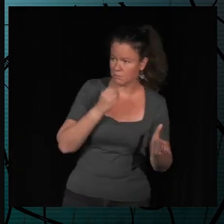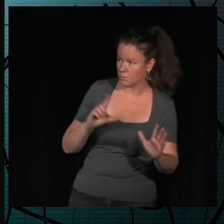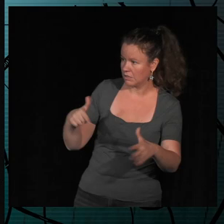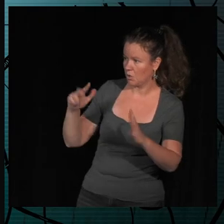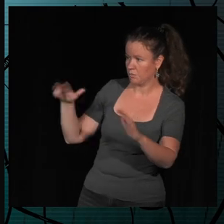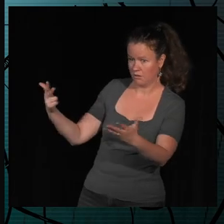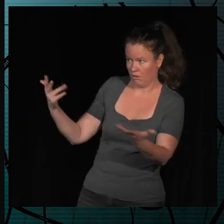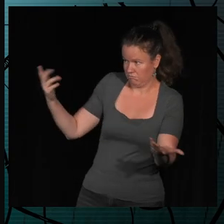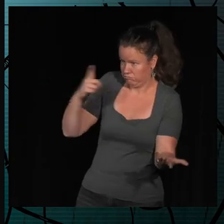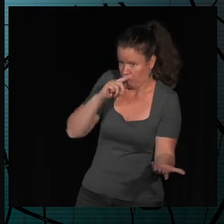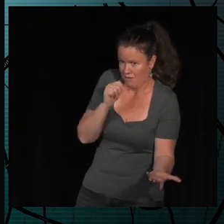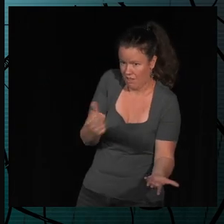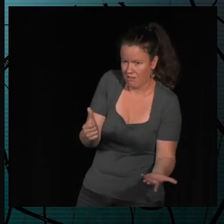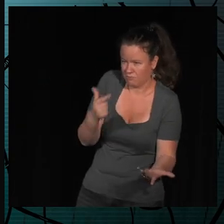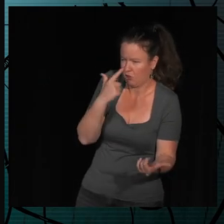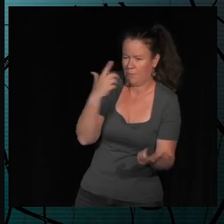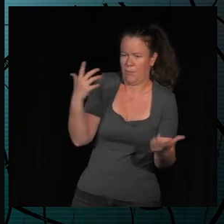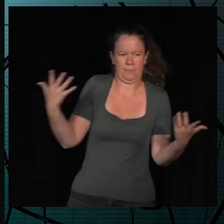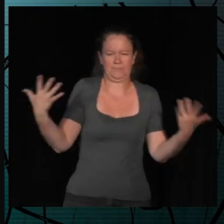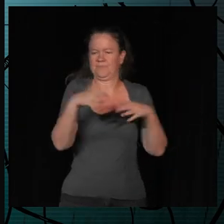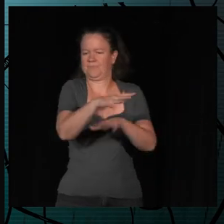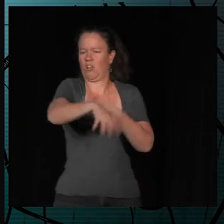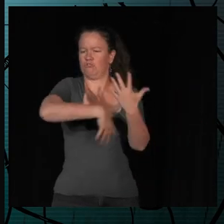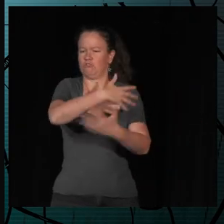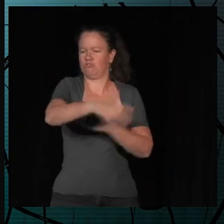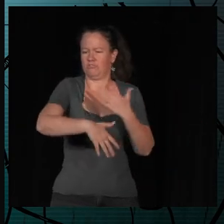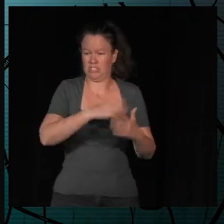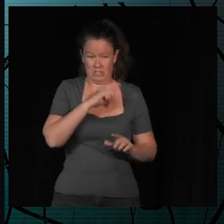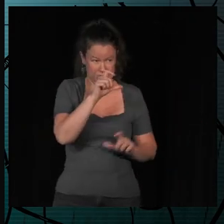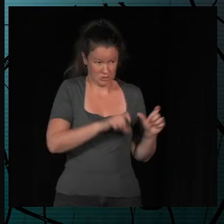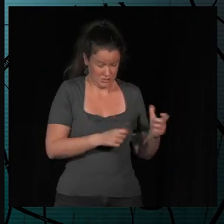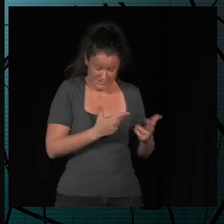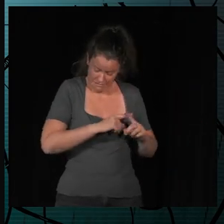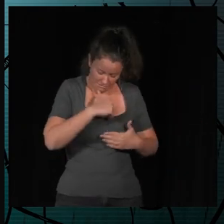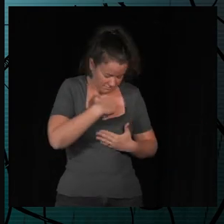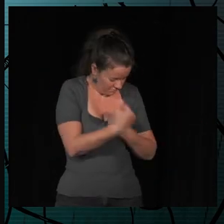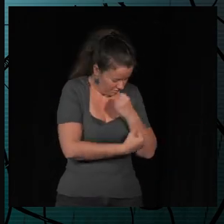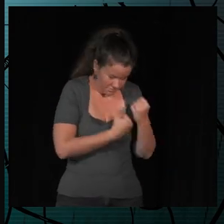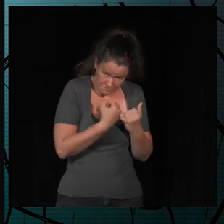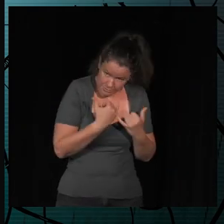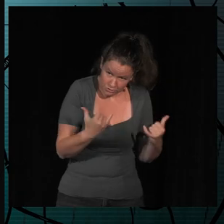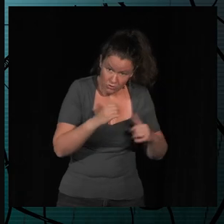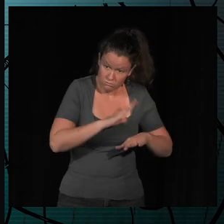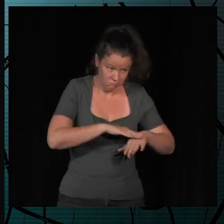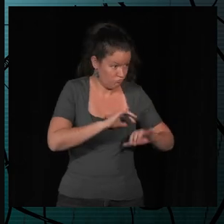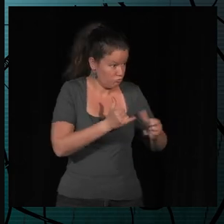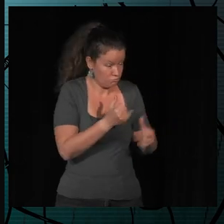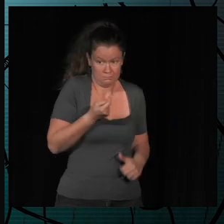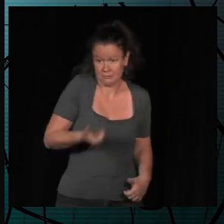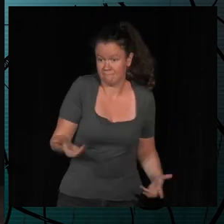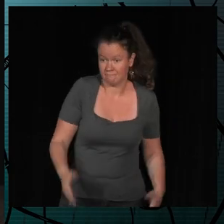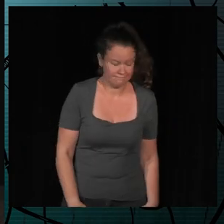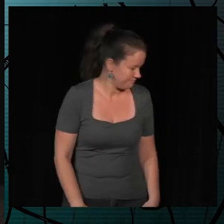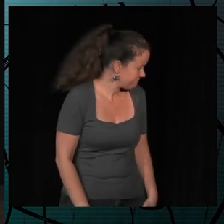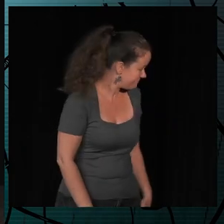fois mélange un petit peu les choses et certaines personnes vont pas bien du tout en jouant très peu alors